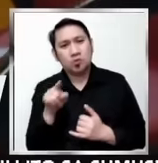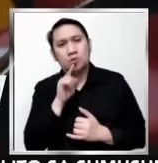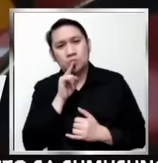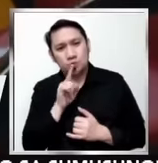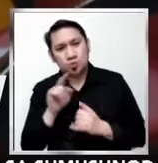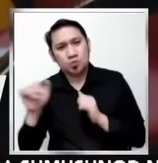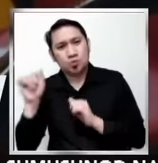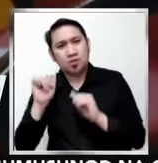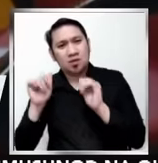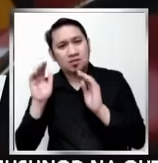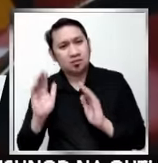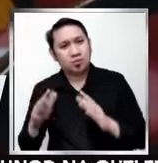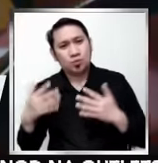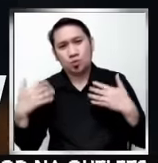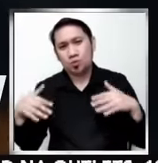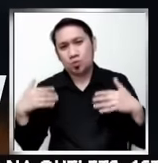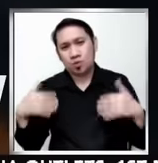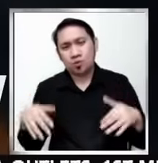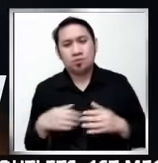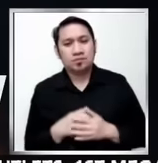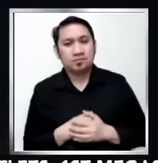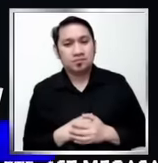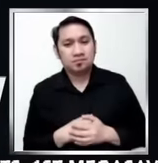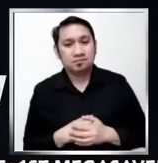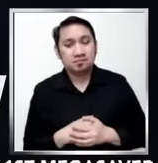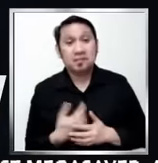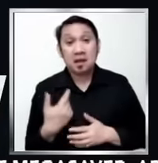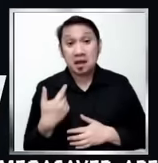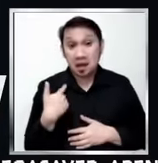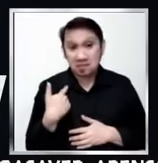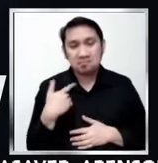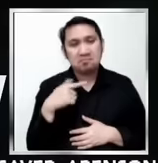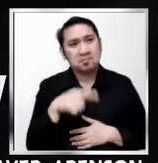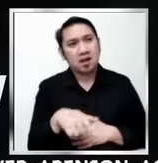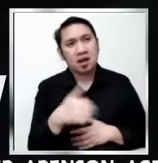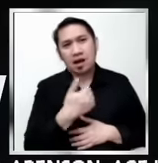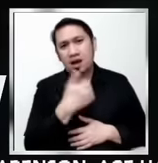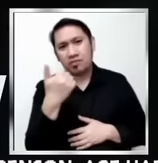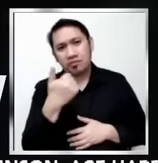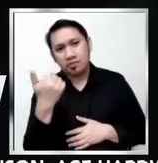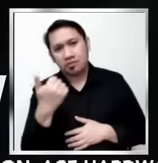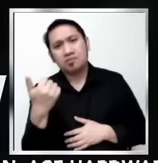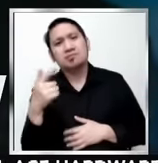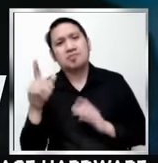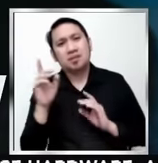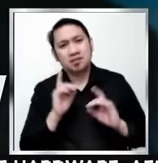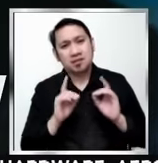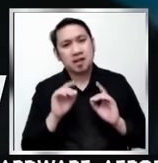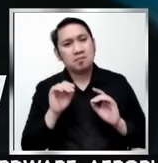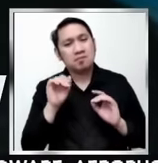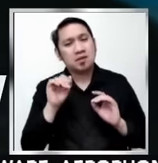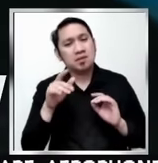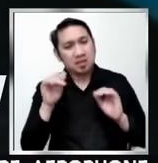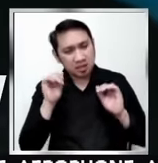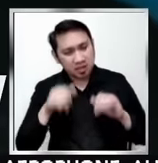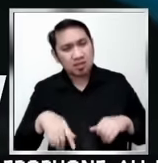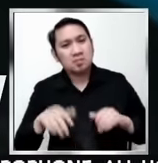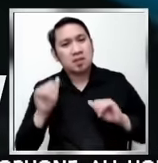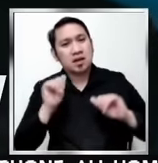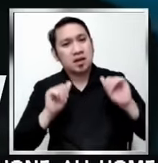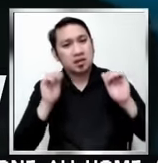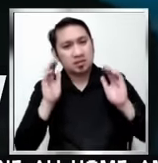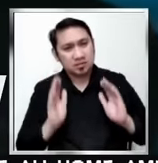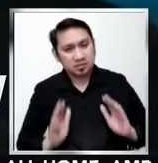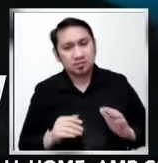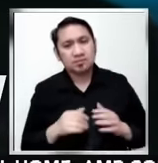napakahusay. Bukod kay Herlene, marami pa raw mga nakalinyang kapuso stars ang mapapanood sa Black Rider na mas tumitindi pa